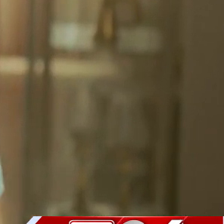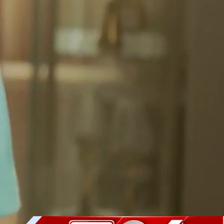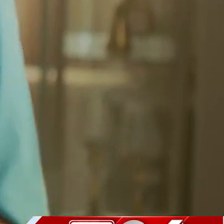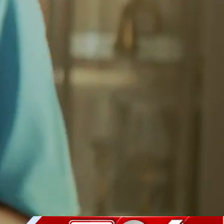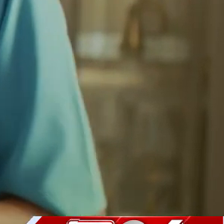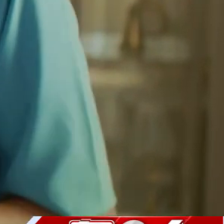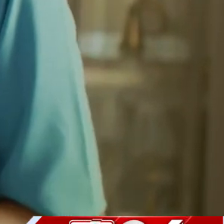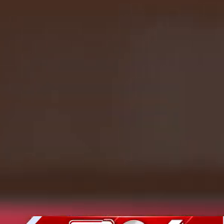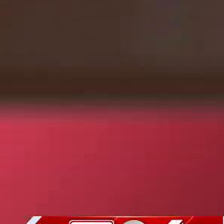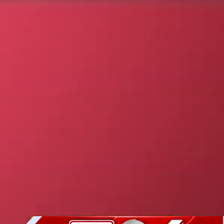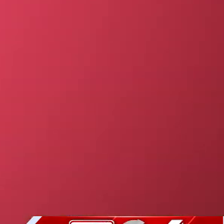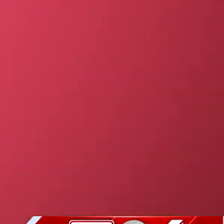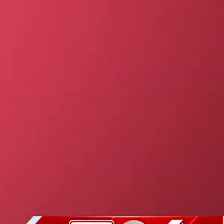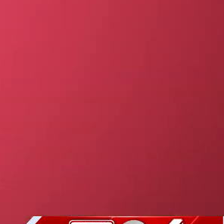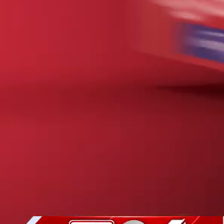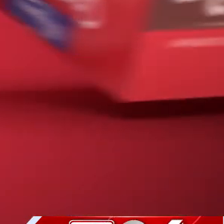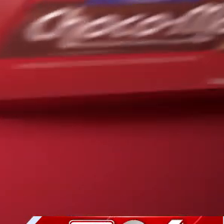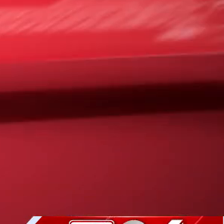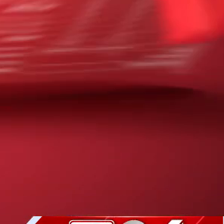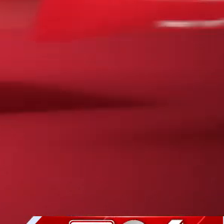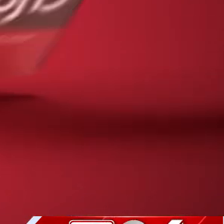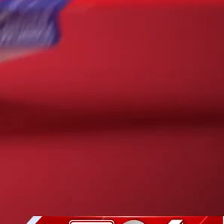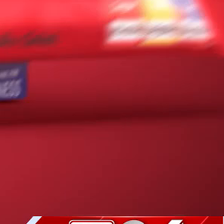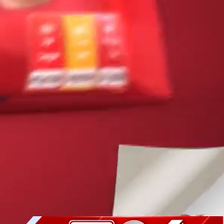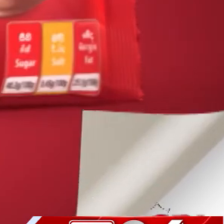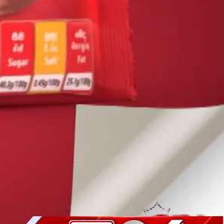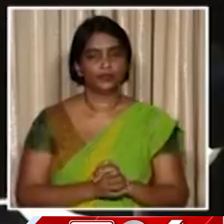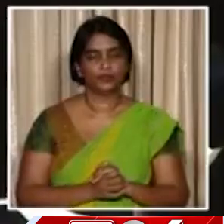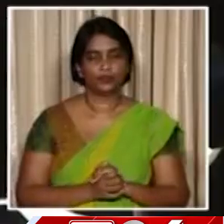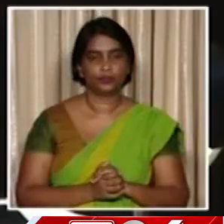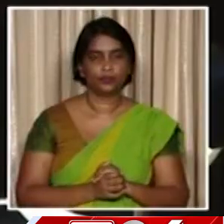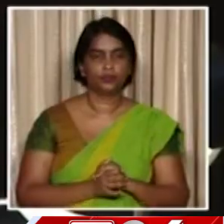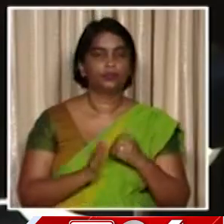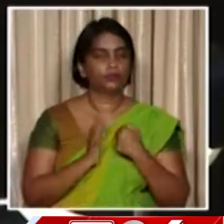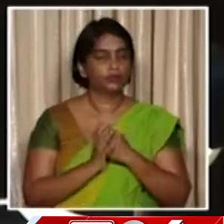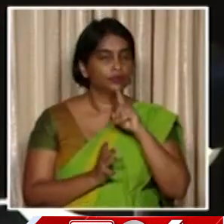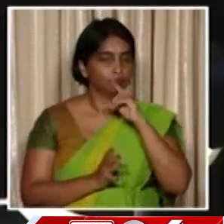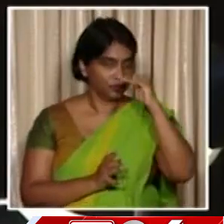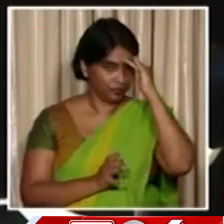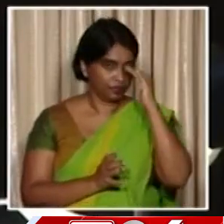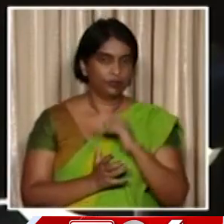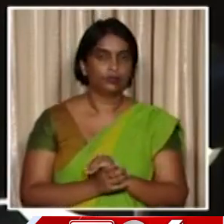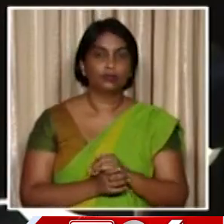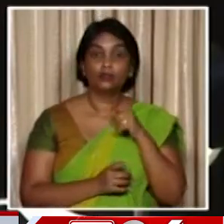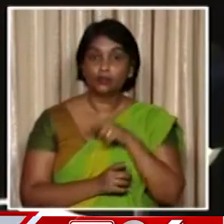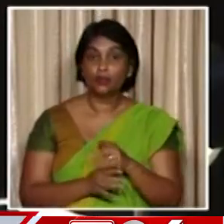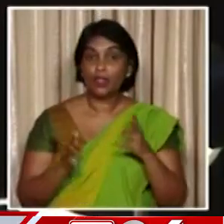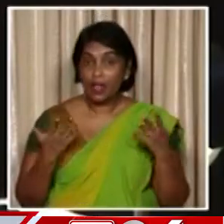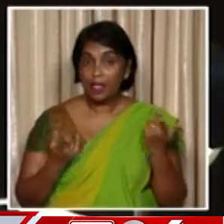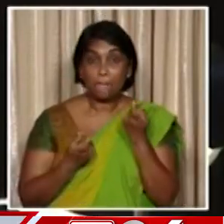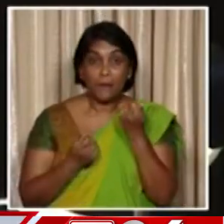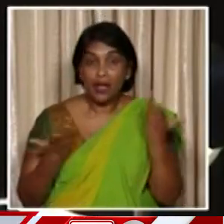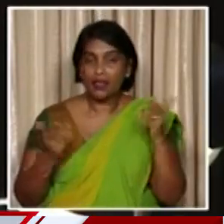more love, more fun. Ritzbury Chocomo. ගරු කතානායක පුතුනි මේ නැත්තේ සල්ලි